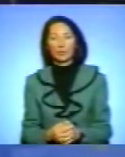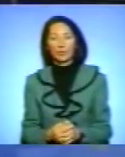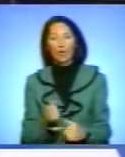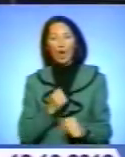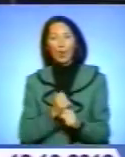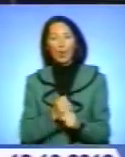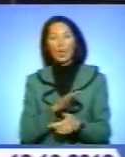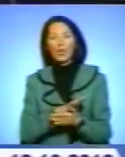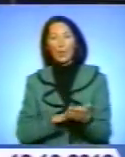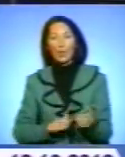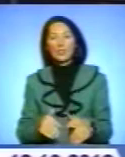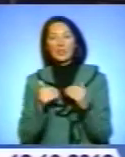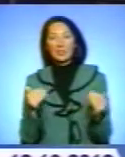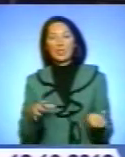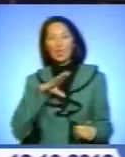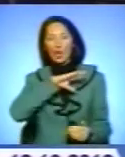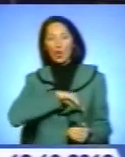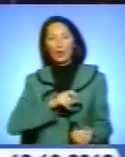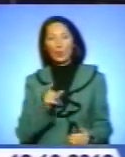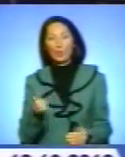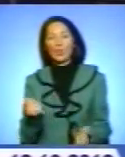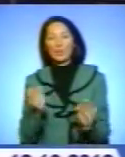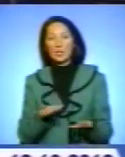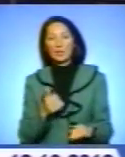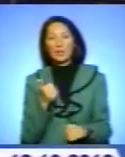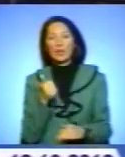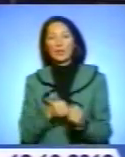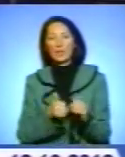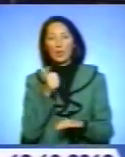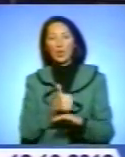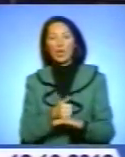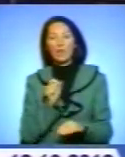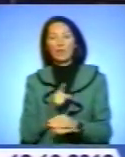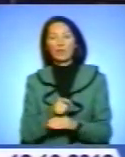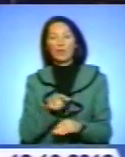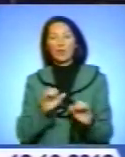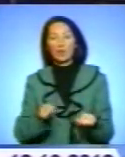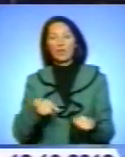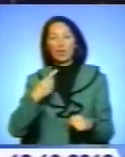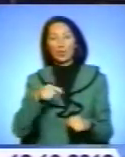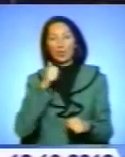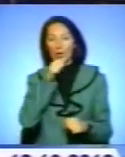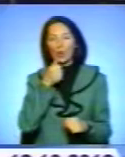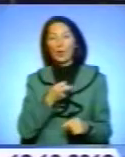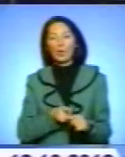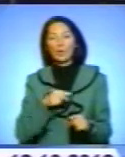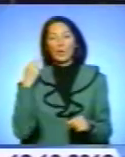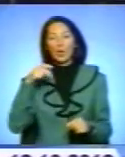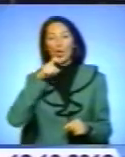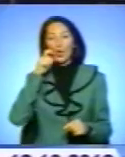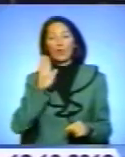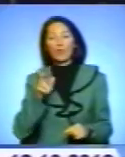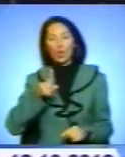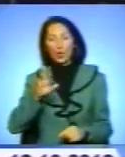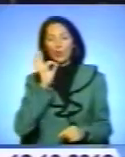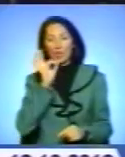Робота на подальше збільшення доходів громадян залишатиметься серед пріоритетних завдань влади на наступні роки. Про це президент України Віктор Янукович